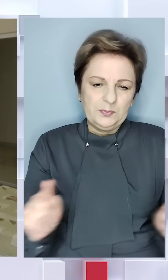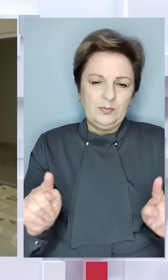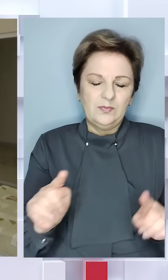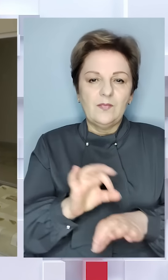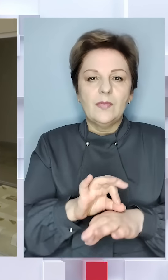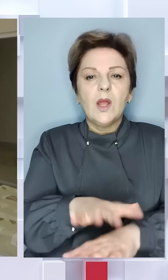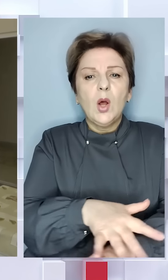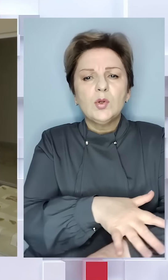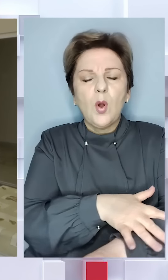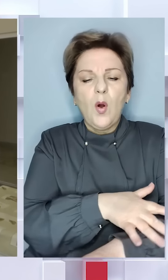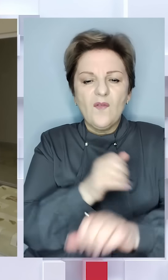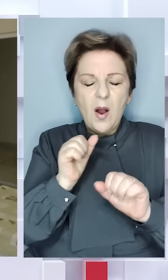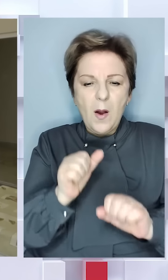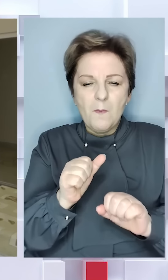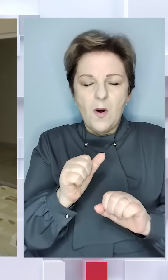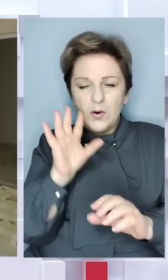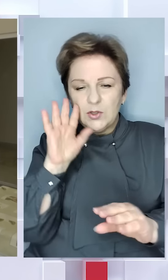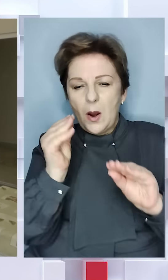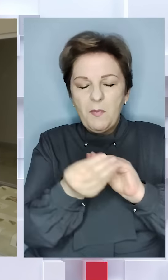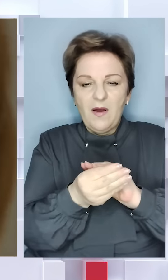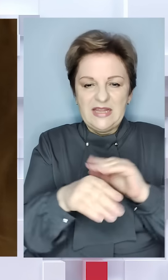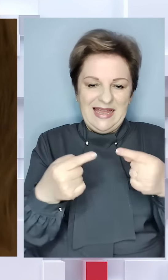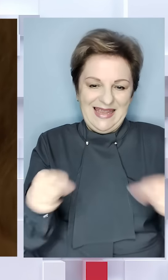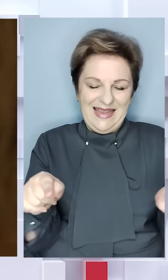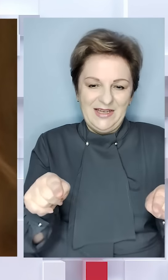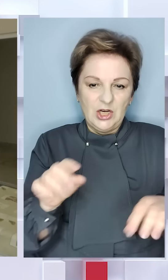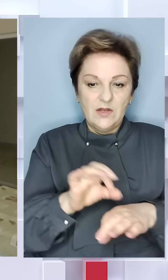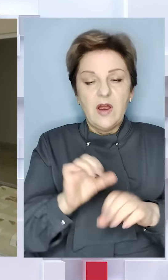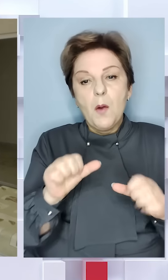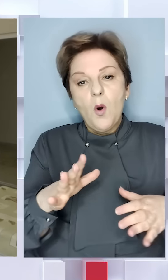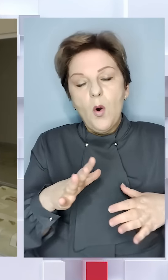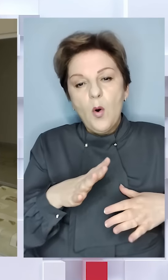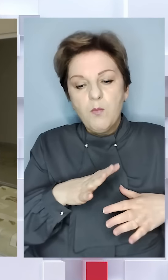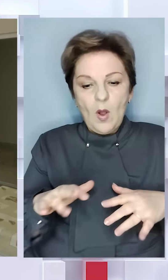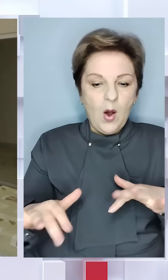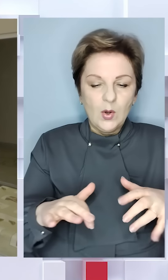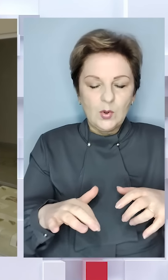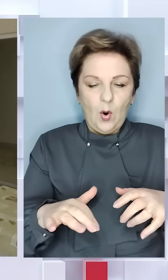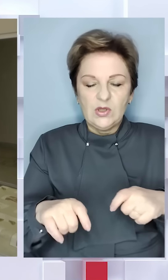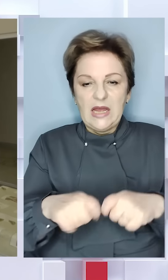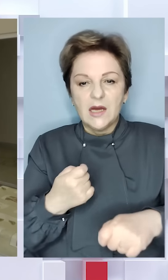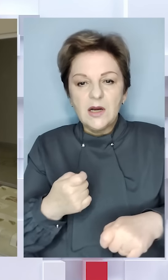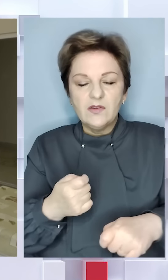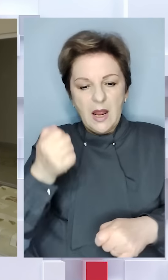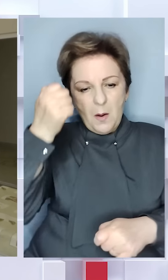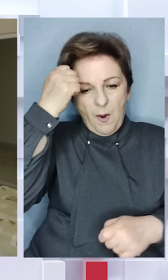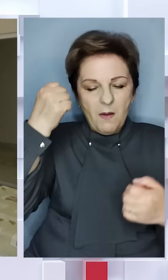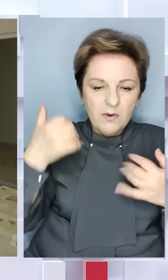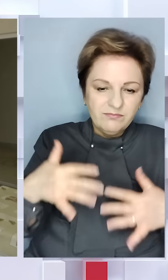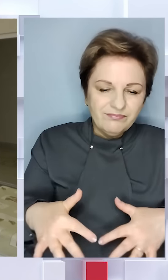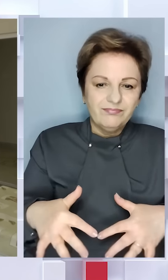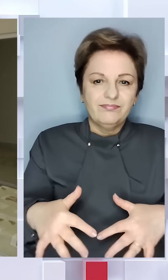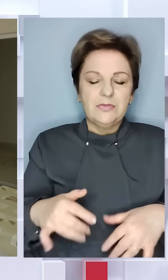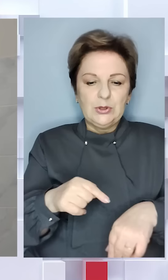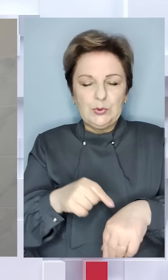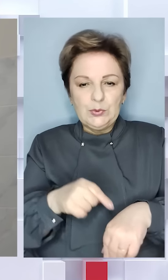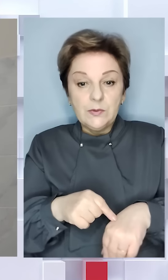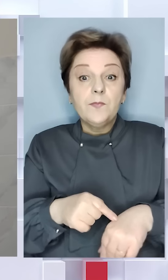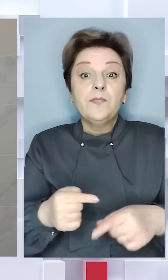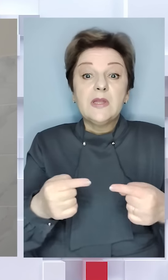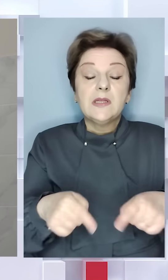дуже довгий час може маскуватися під іншим захворюванням. На жаль, це можуть бути і рухові розлади, і розлади пам'яті, і розлади